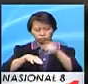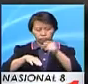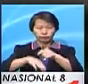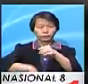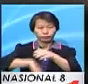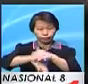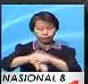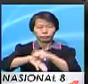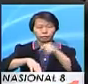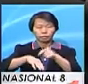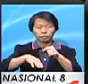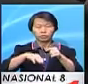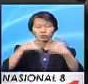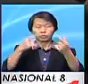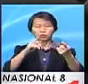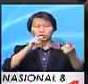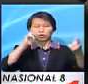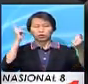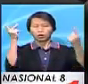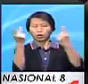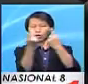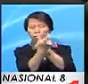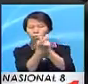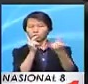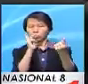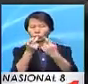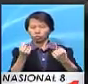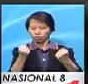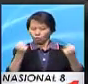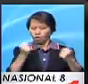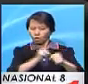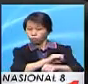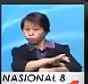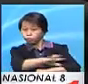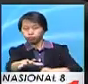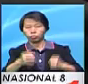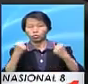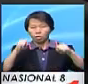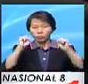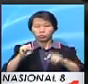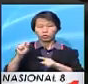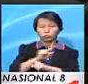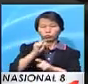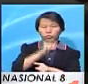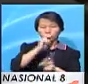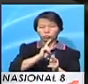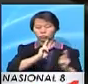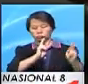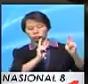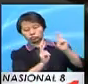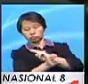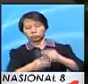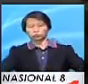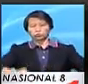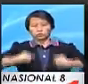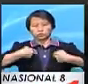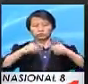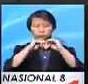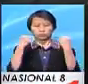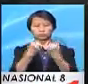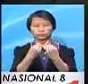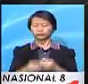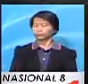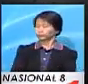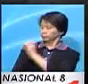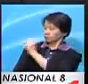satu fenomena yang kuat, fenomena yang boleh digunakan untuk mengubah hidup masyarakat. Okey,